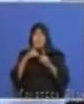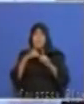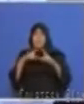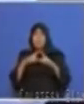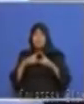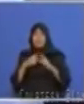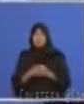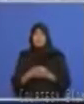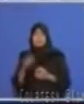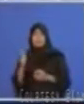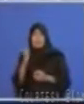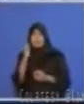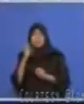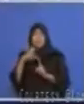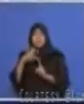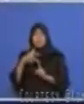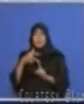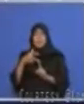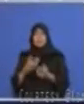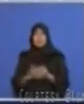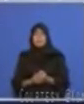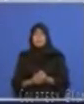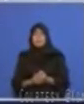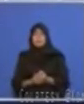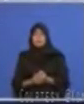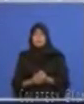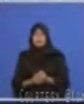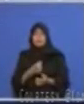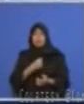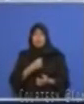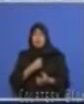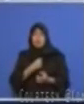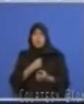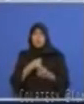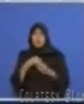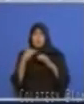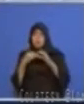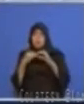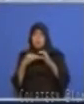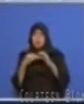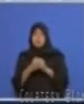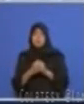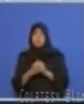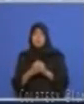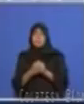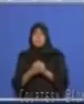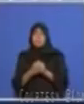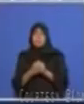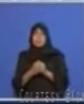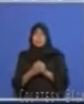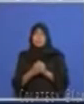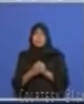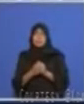pemerintah daerah ya pemerintah Sula Selatan misalnya punya kewenangan mengevaluasi ya dan juga